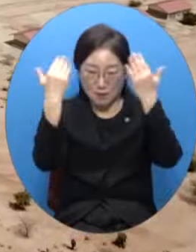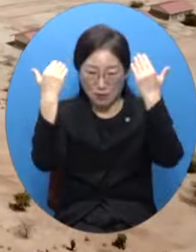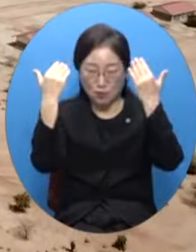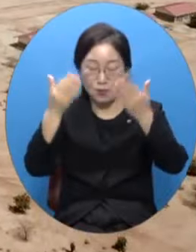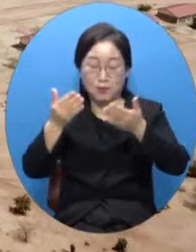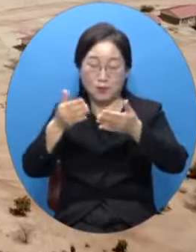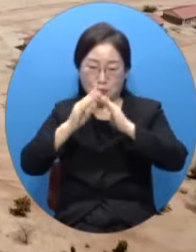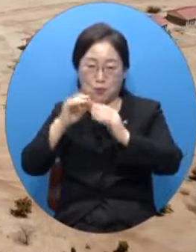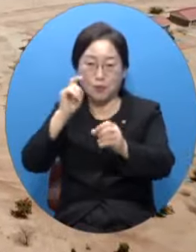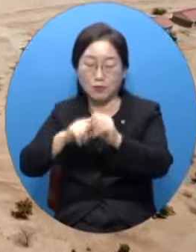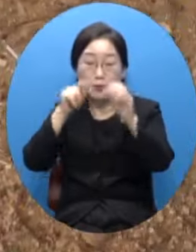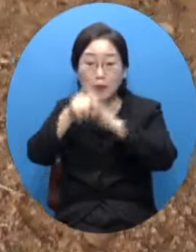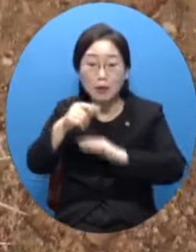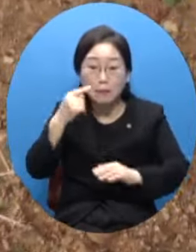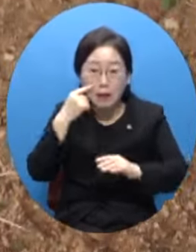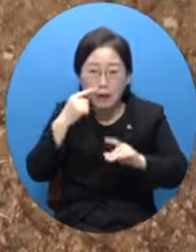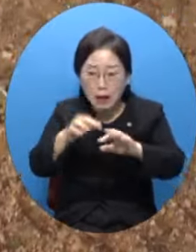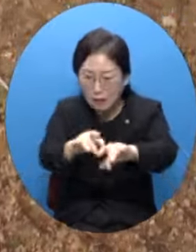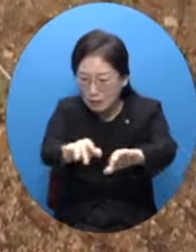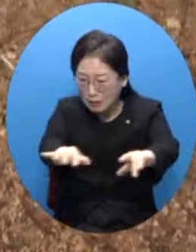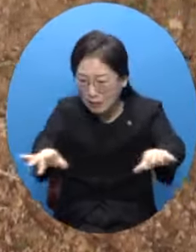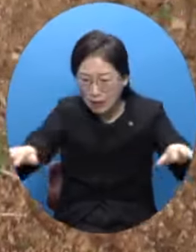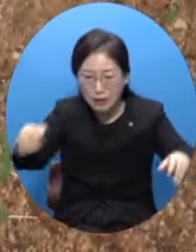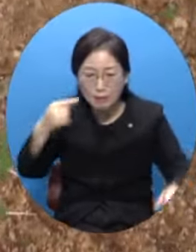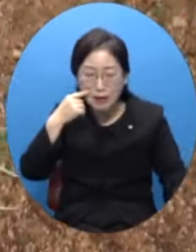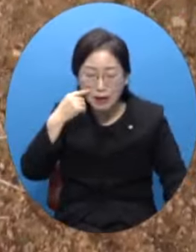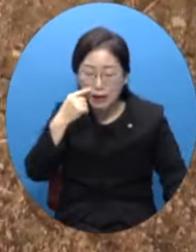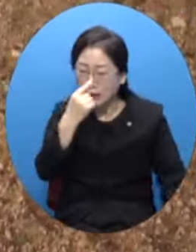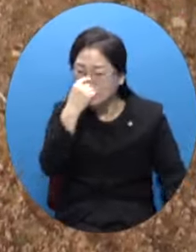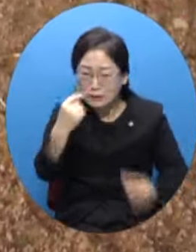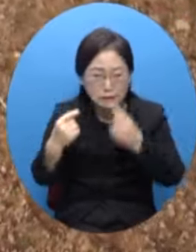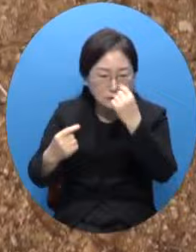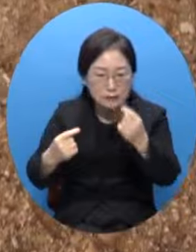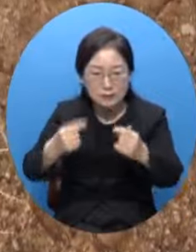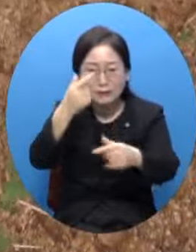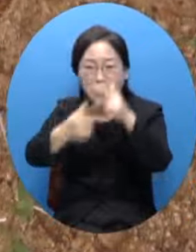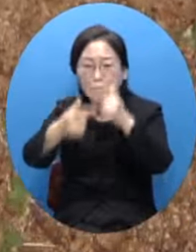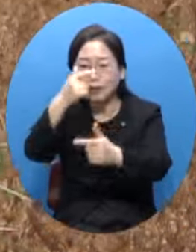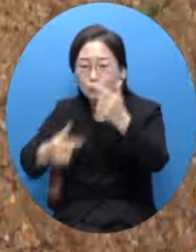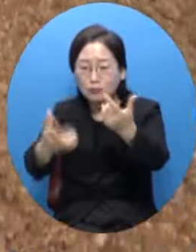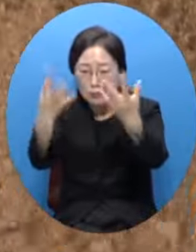바닥에 널려있는 것이 날카로운 가시를 가진 이 가시덤불나무 뿐이었습니다.